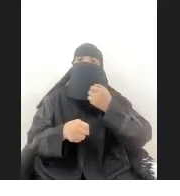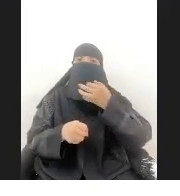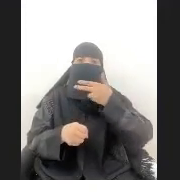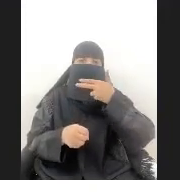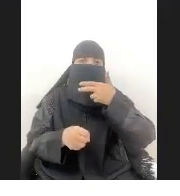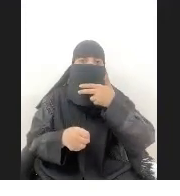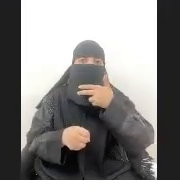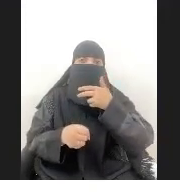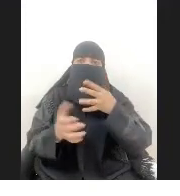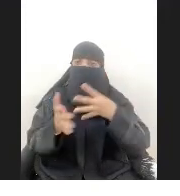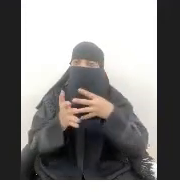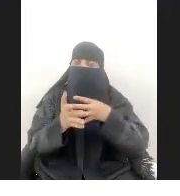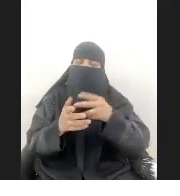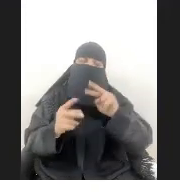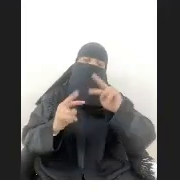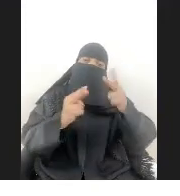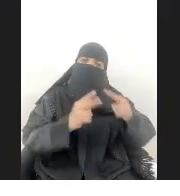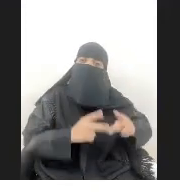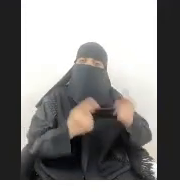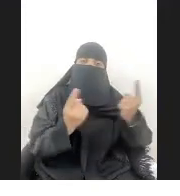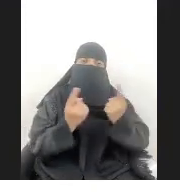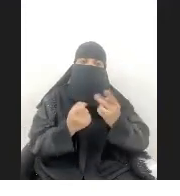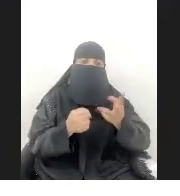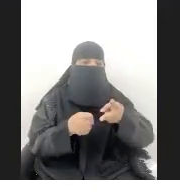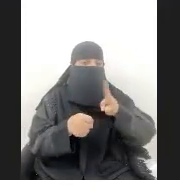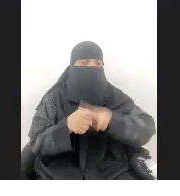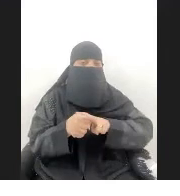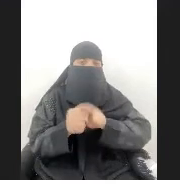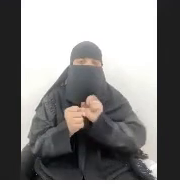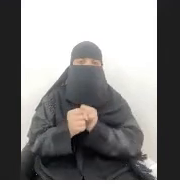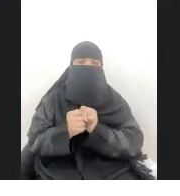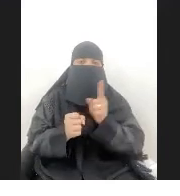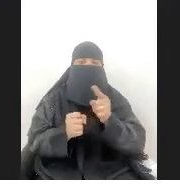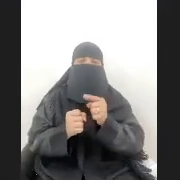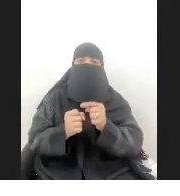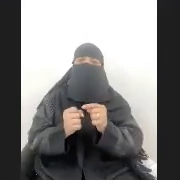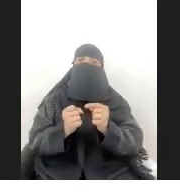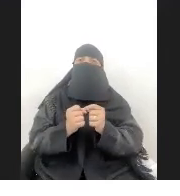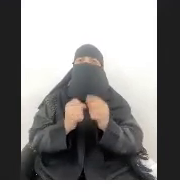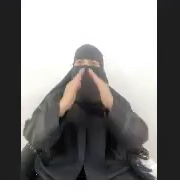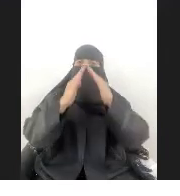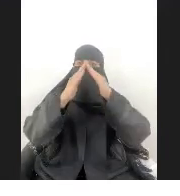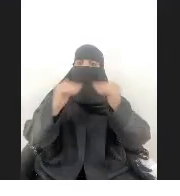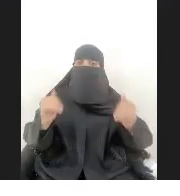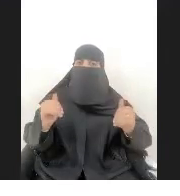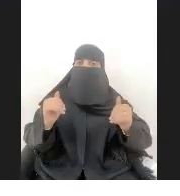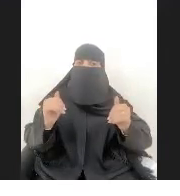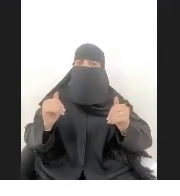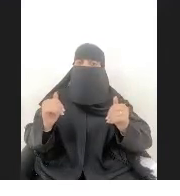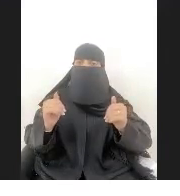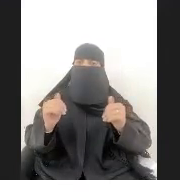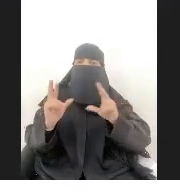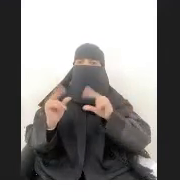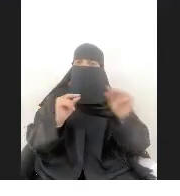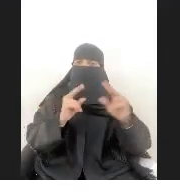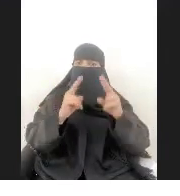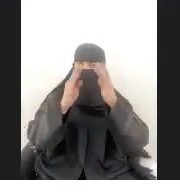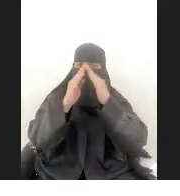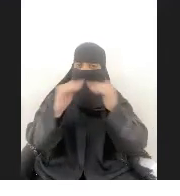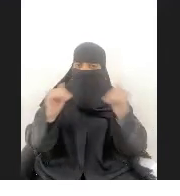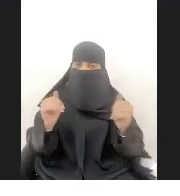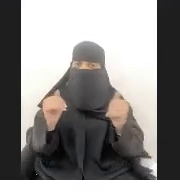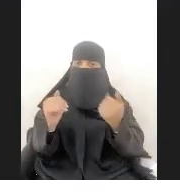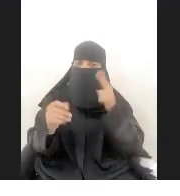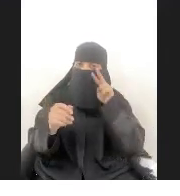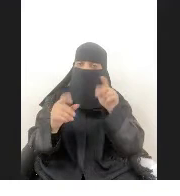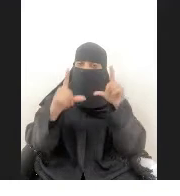الناحية. تدعم إدارة المحتوى المصغر كوحدات هرمية التصميم، وهذه مهمة جدا، يعني الآن حشوفها في صورة يعني